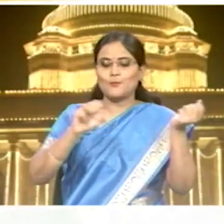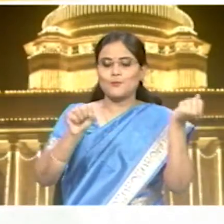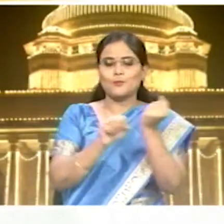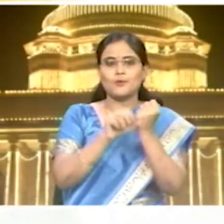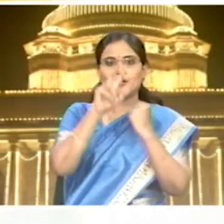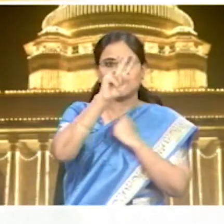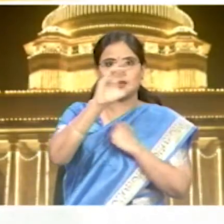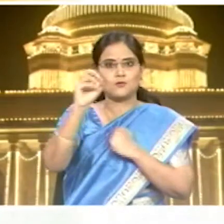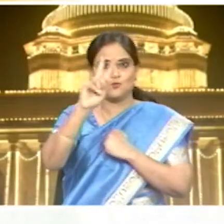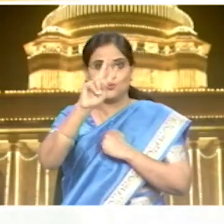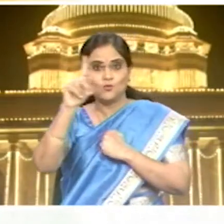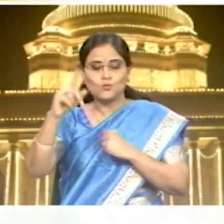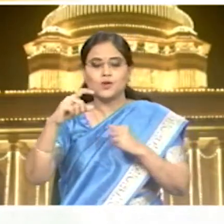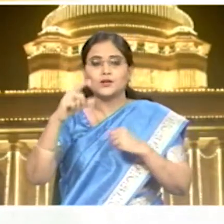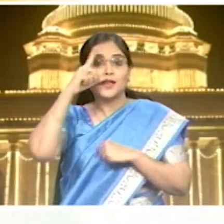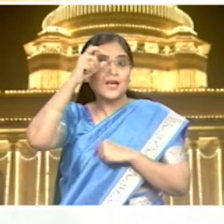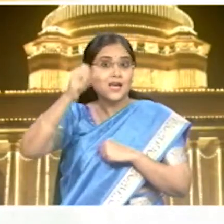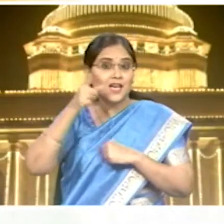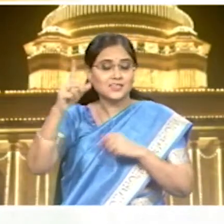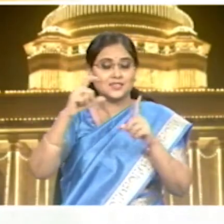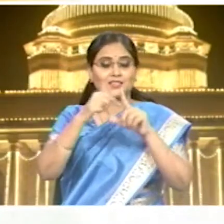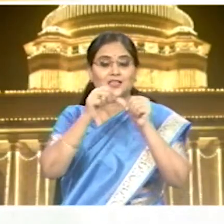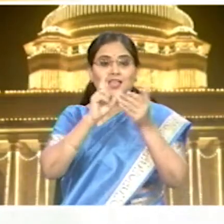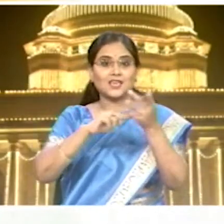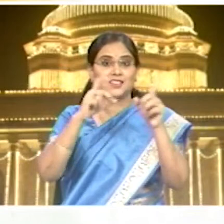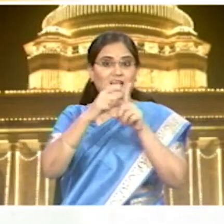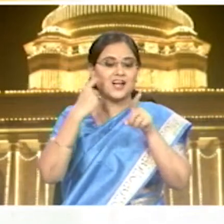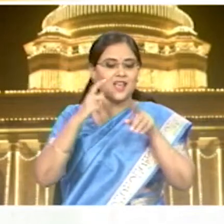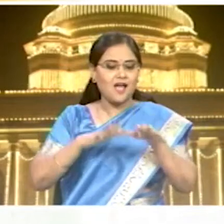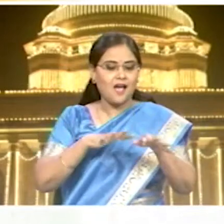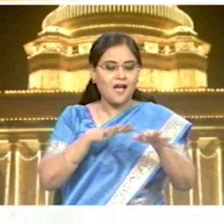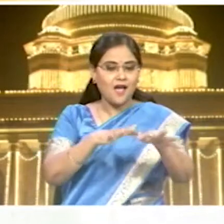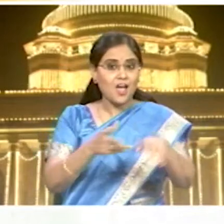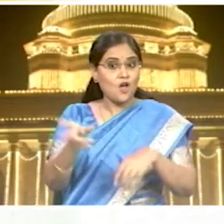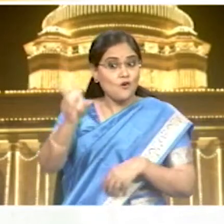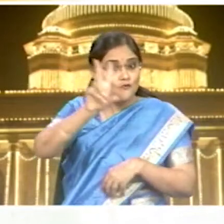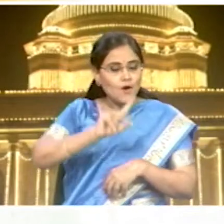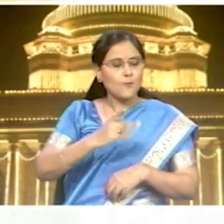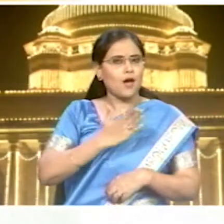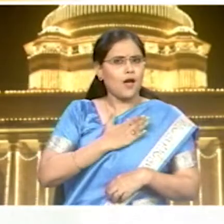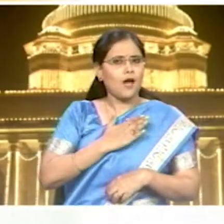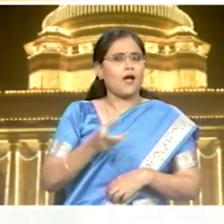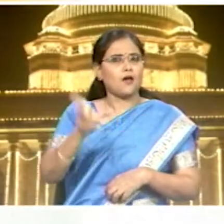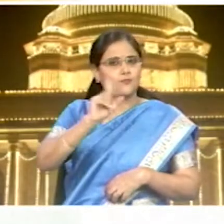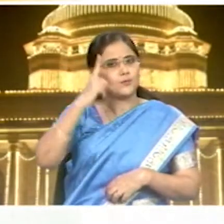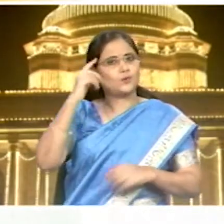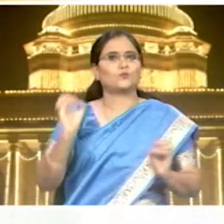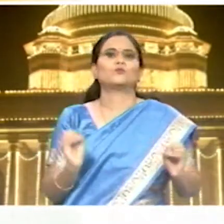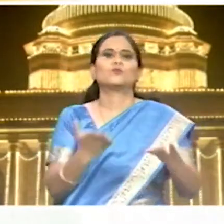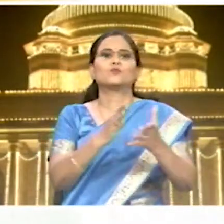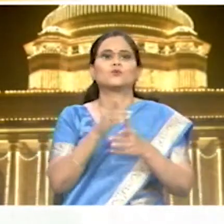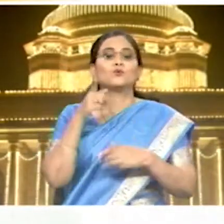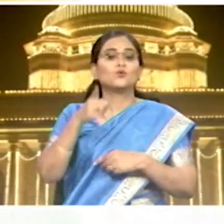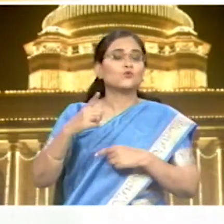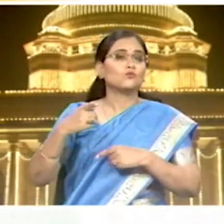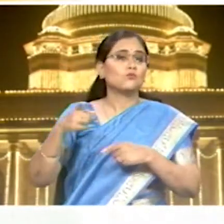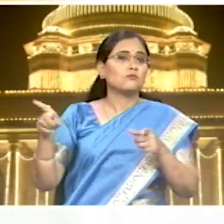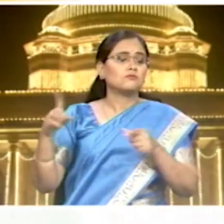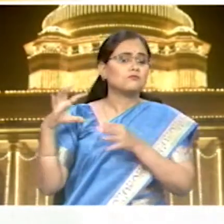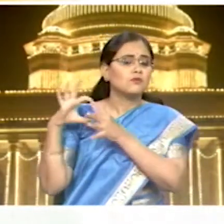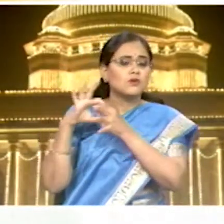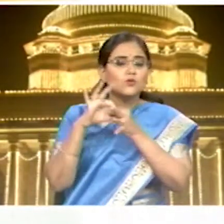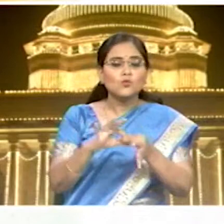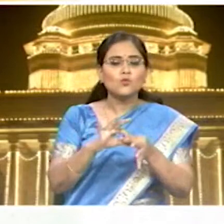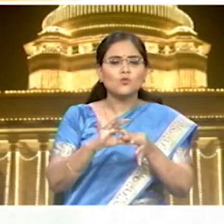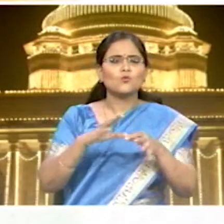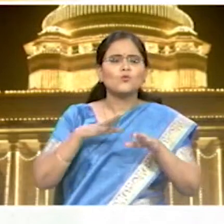दांडी यात्रा की स्मृति को फिर से जीवंत रूप देकर शुरू किया गया है। उस युगांतरकारी आंदोलन